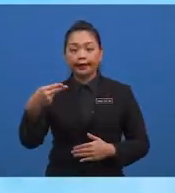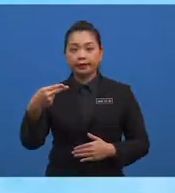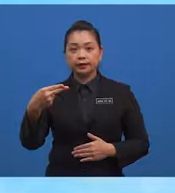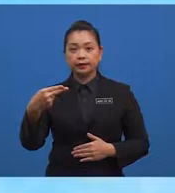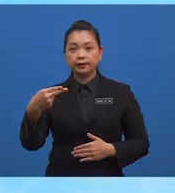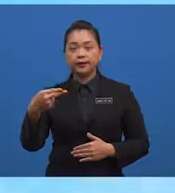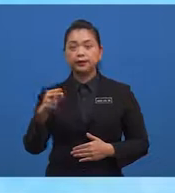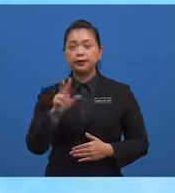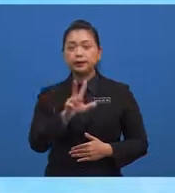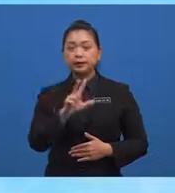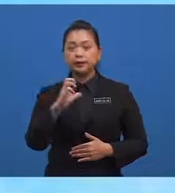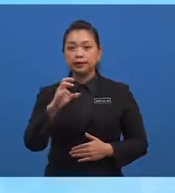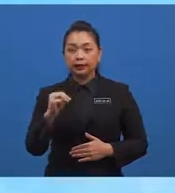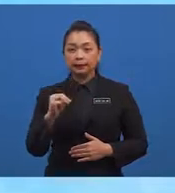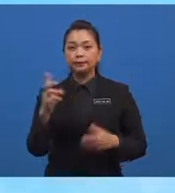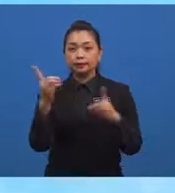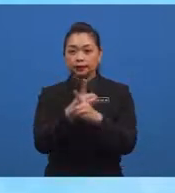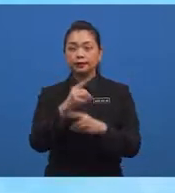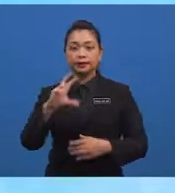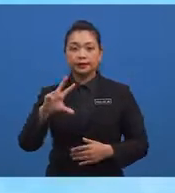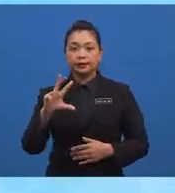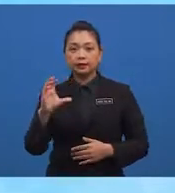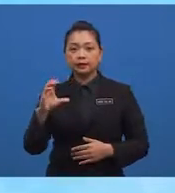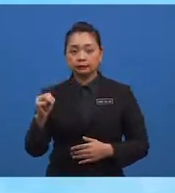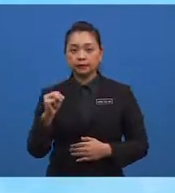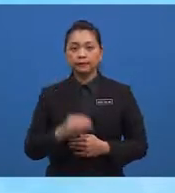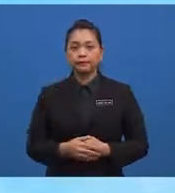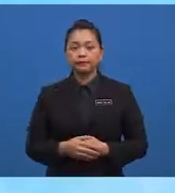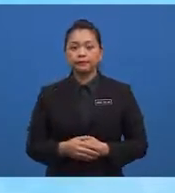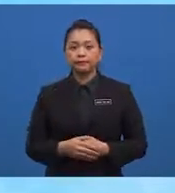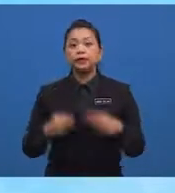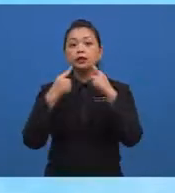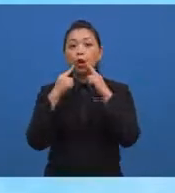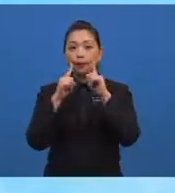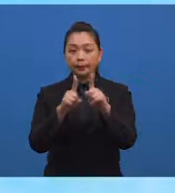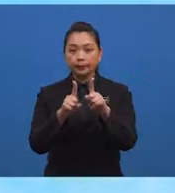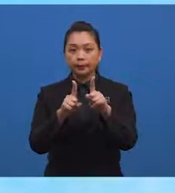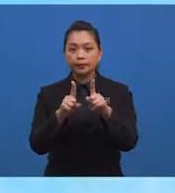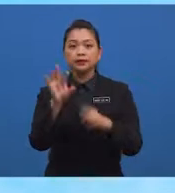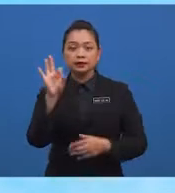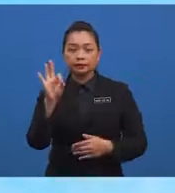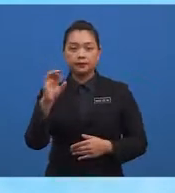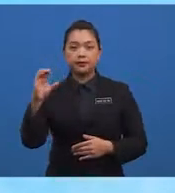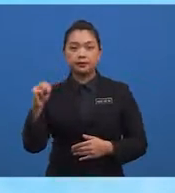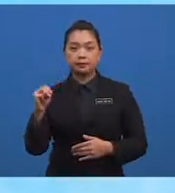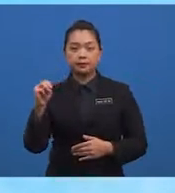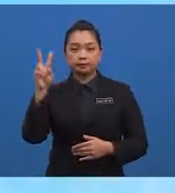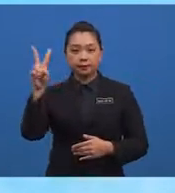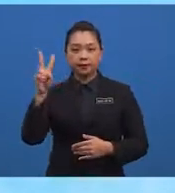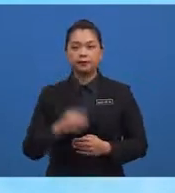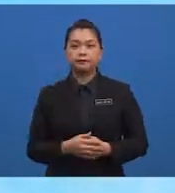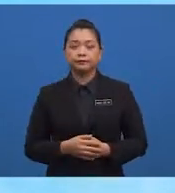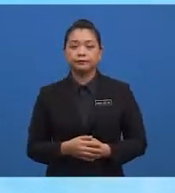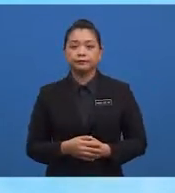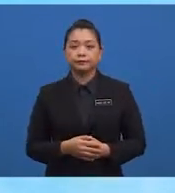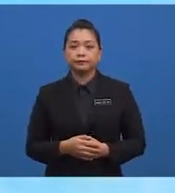3 cm darab 3 cm. Jawapannya ialah 9 cm